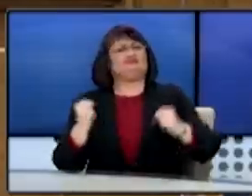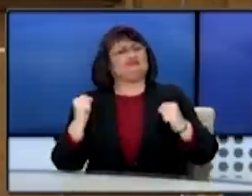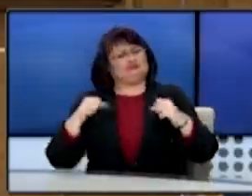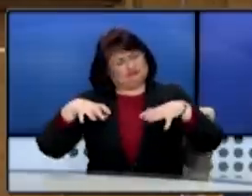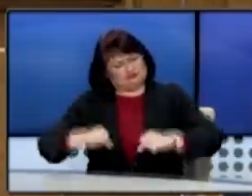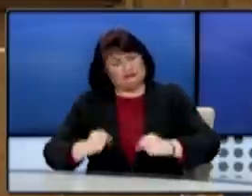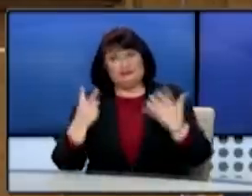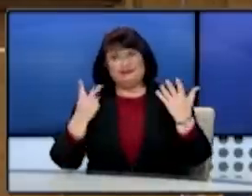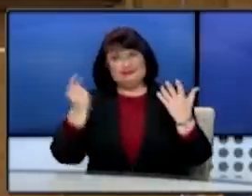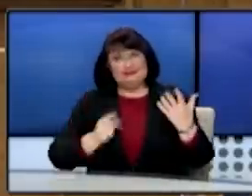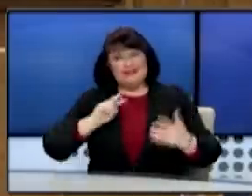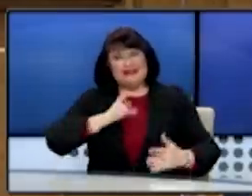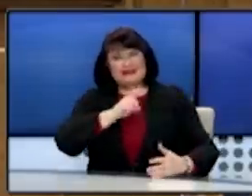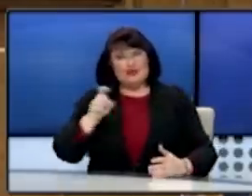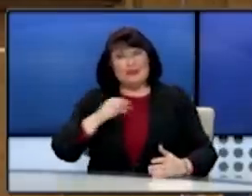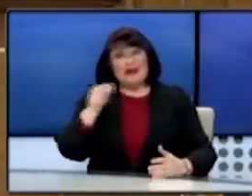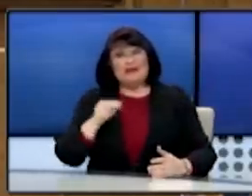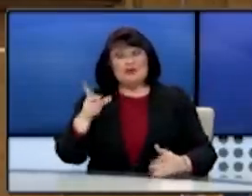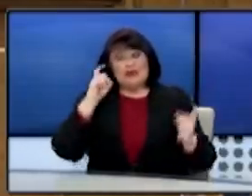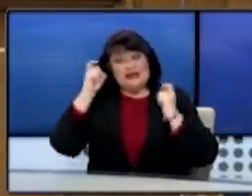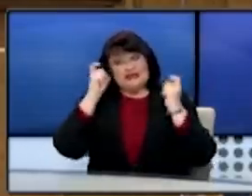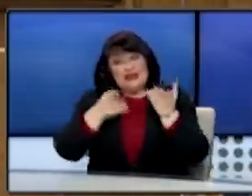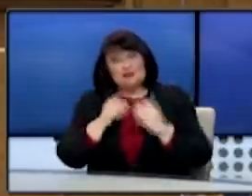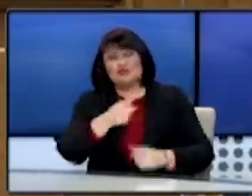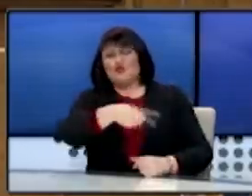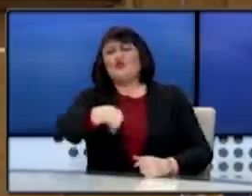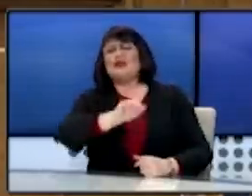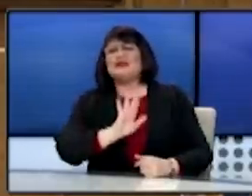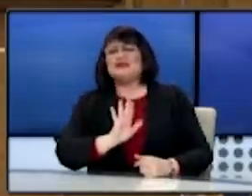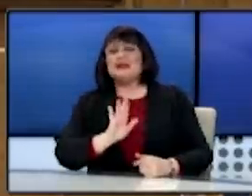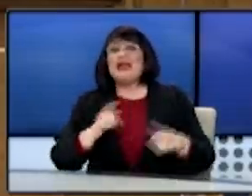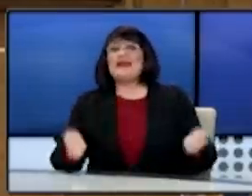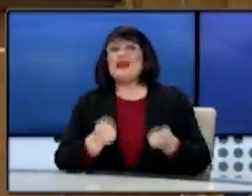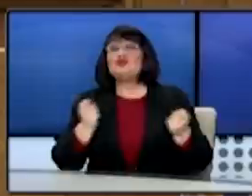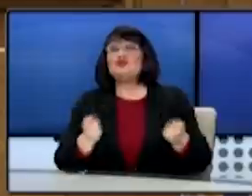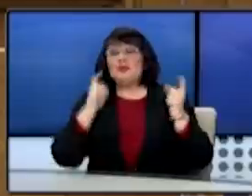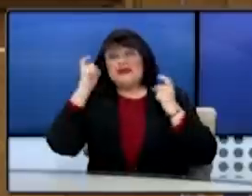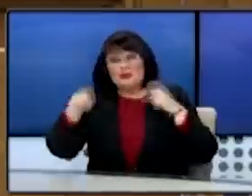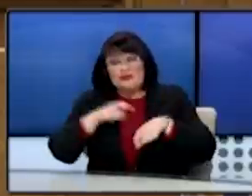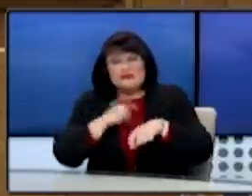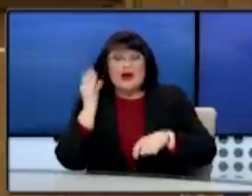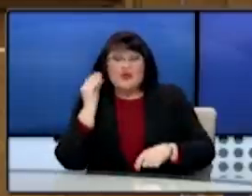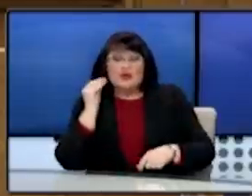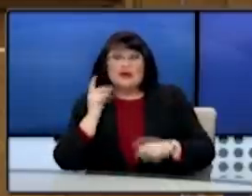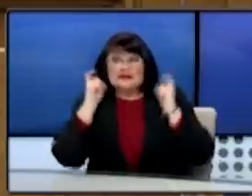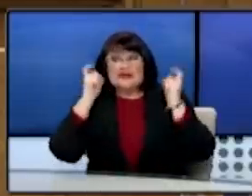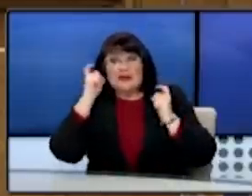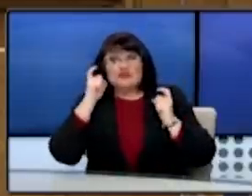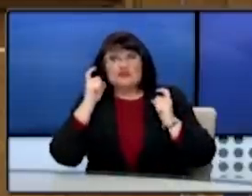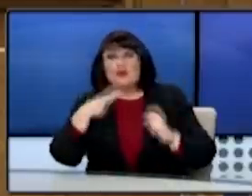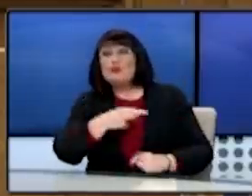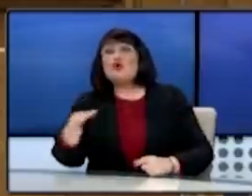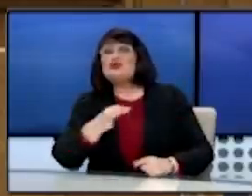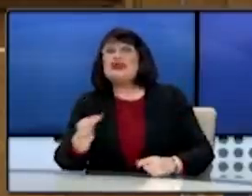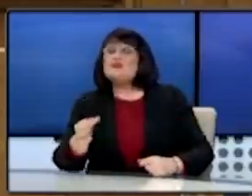7,5 δισεκατομμύρια. Ας αναρωτηθούν, όχι εσείς, αλλά οι εργαζόμενοι που μας ακούνε, πόσες